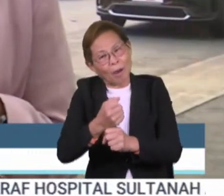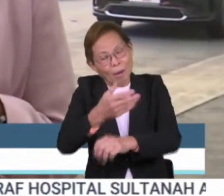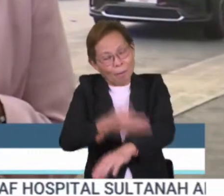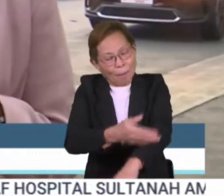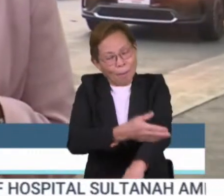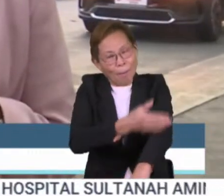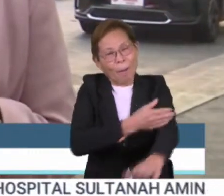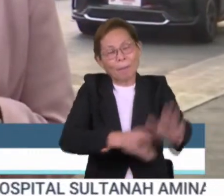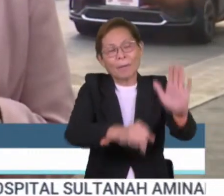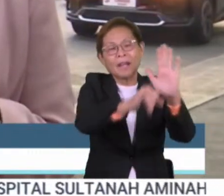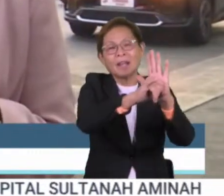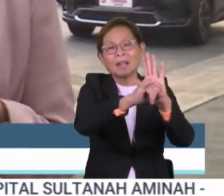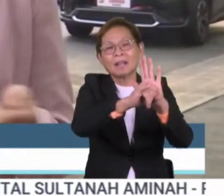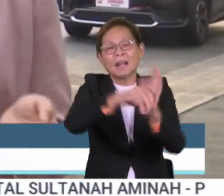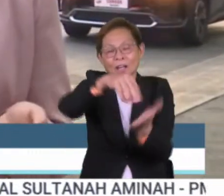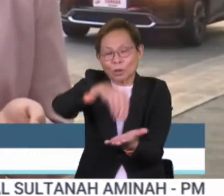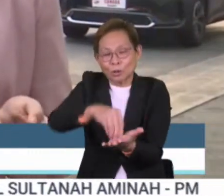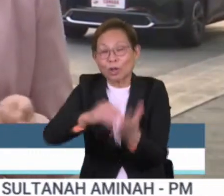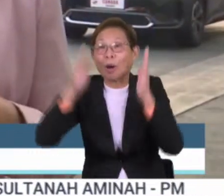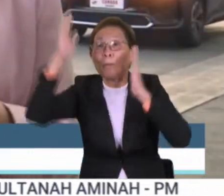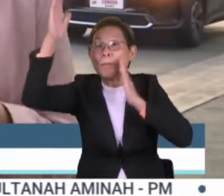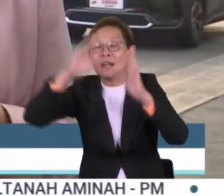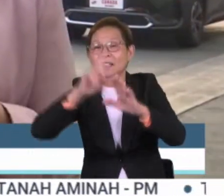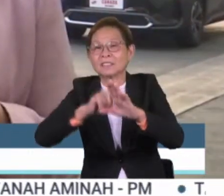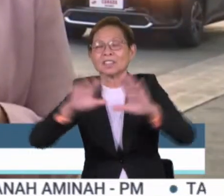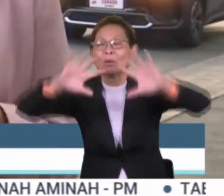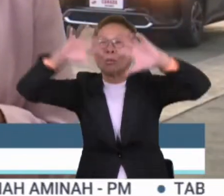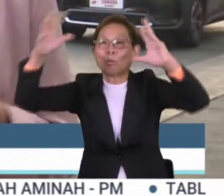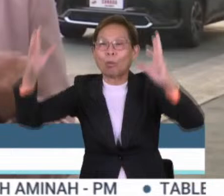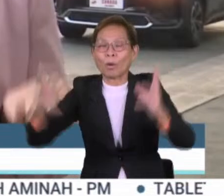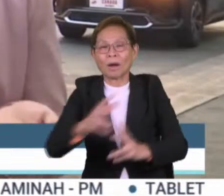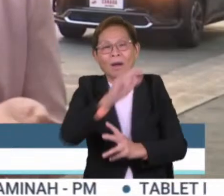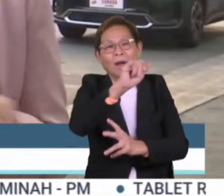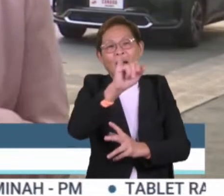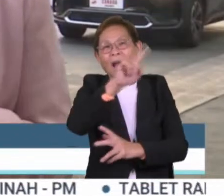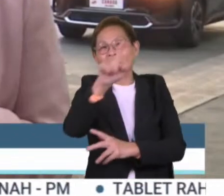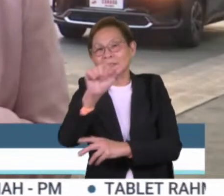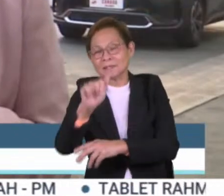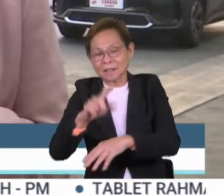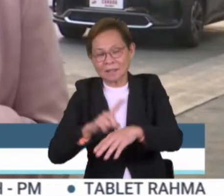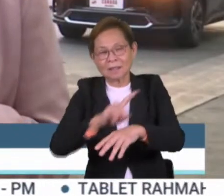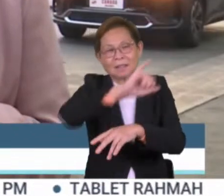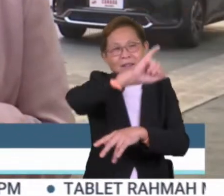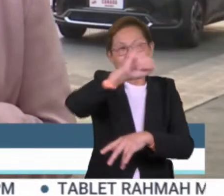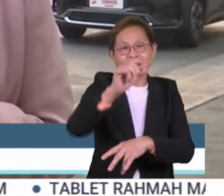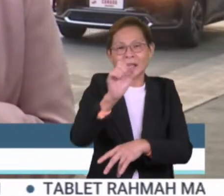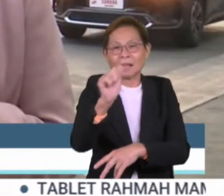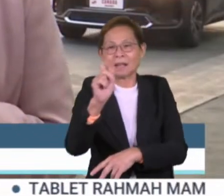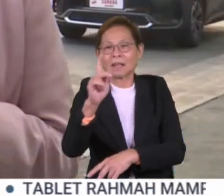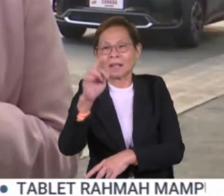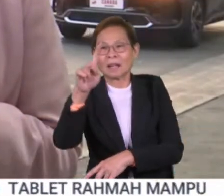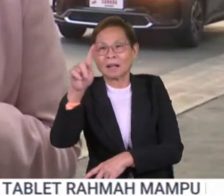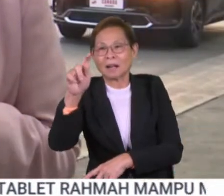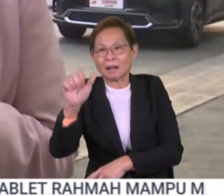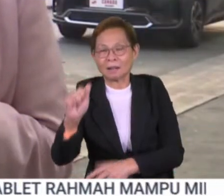meningkatkan imej dan kedudukan Malaysia di mata dunia. Aizah Farina Adam, Jakarta, RTM.